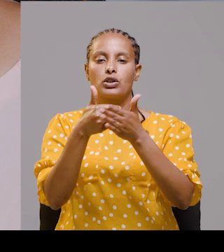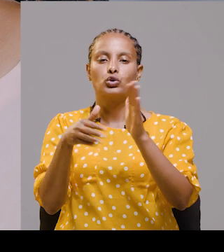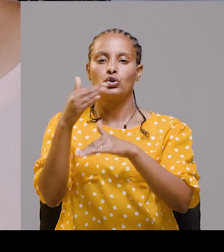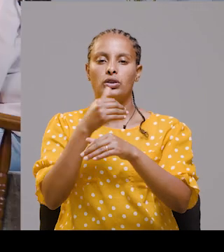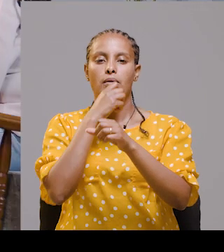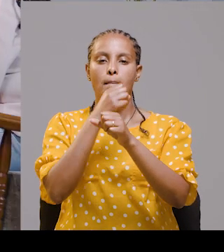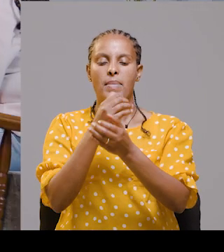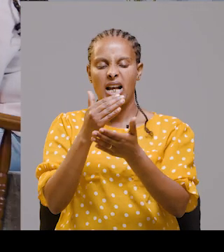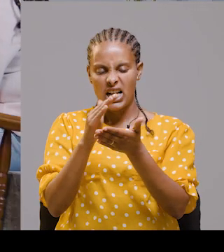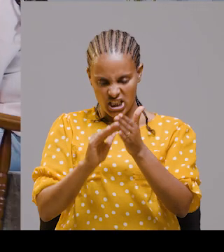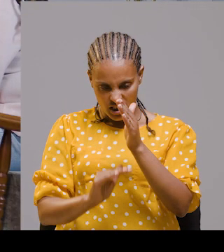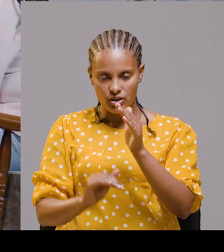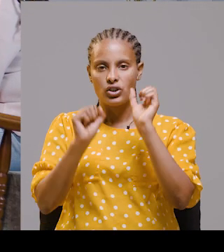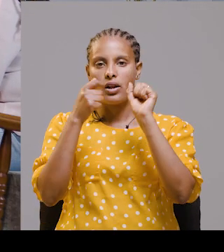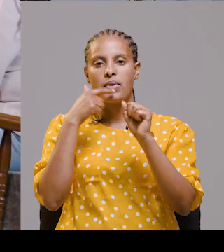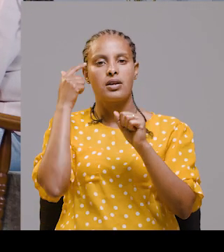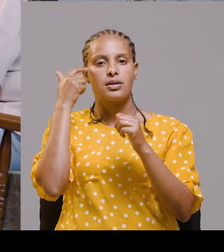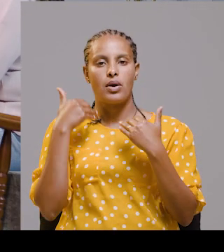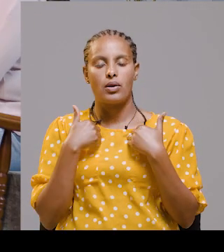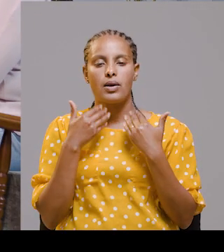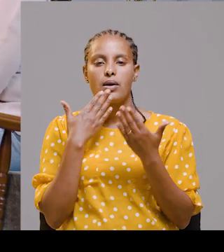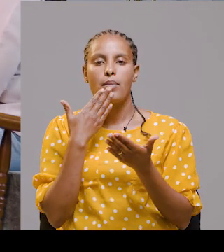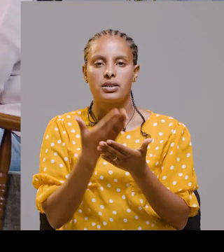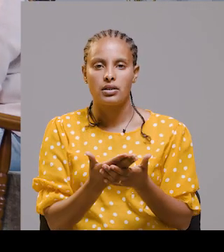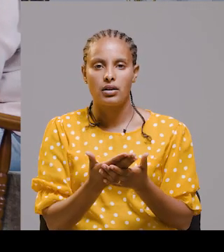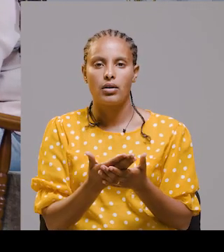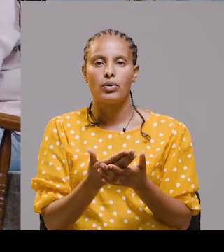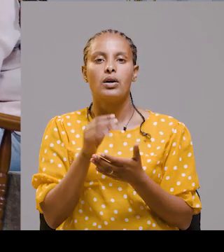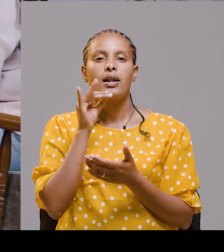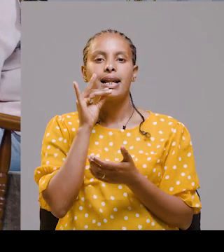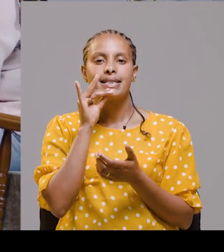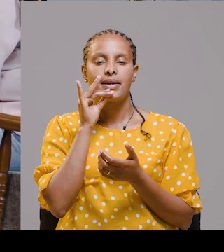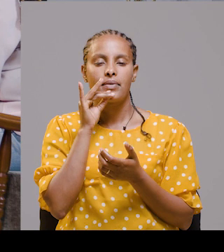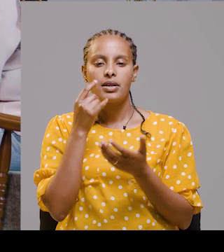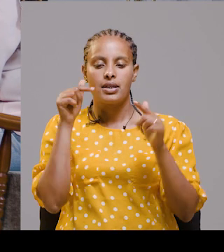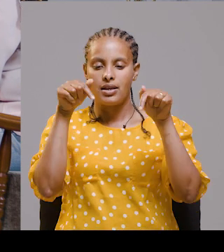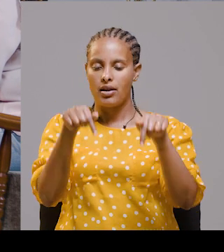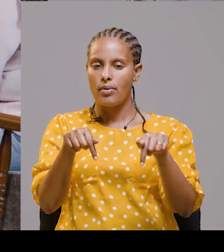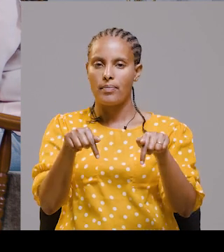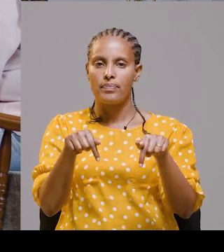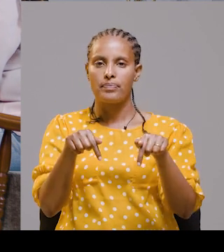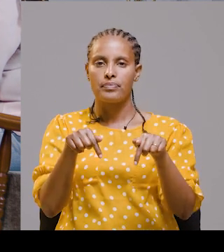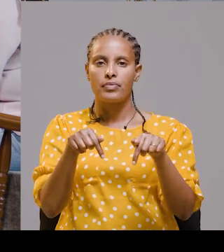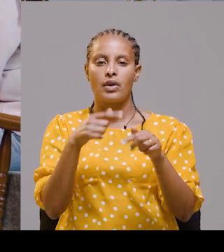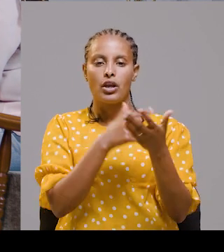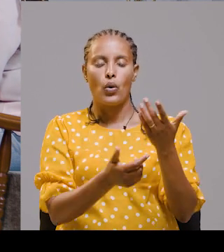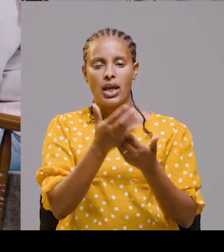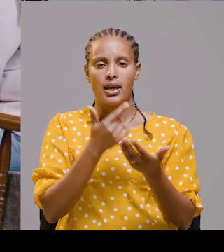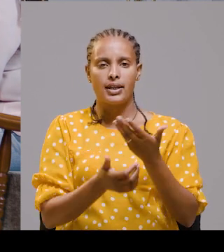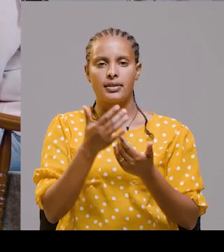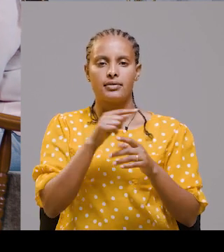ችግርን ወር መቀነስ እንችላለን ብዬ አስባለሁ። እሺ አመሰግናለሁ ሲል እንግዲህ የዛሬው